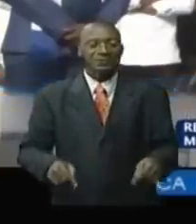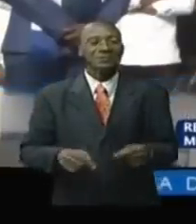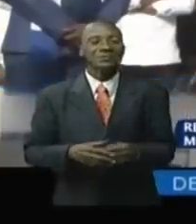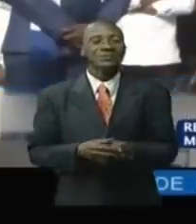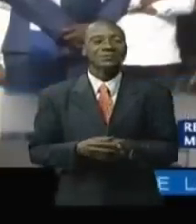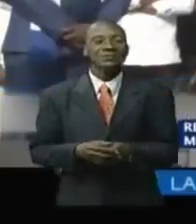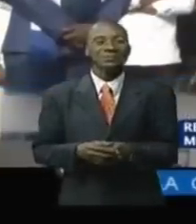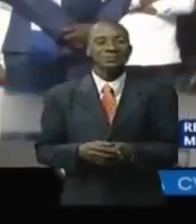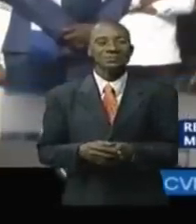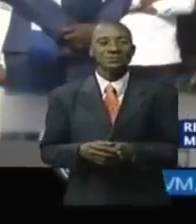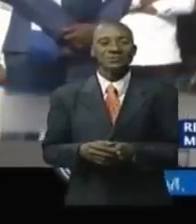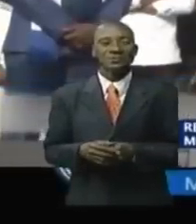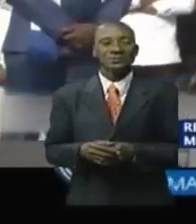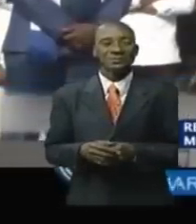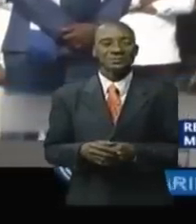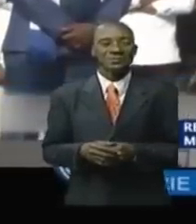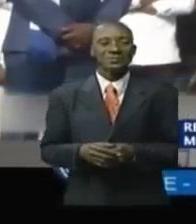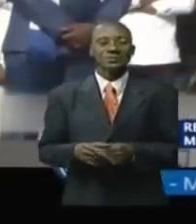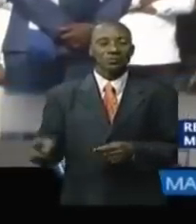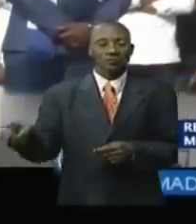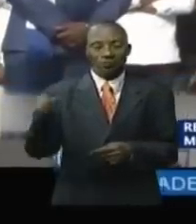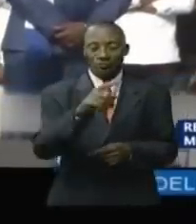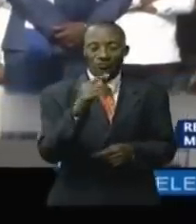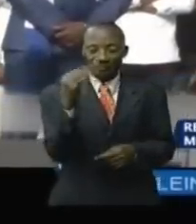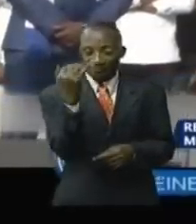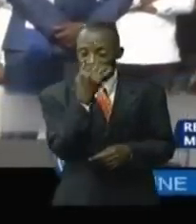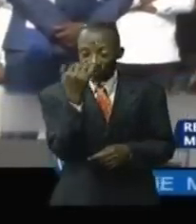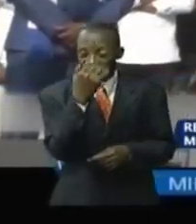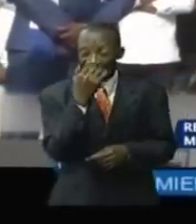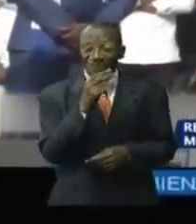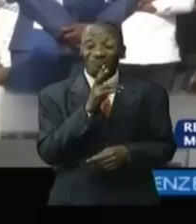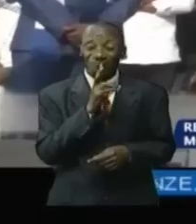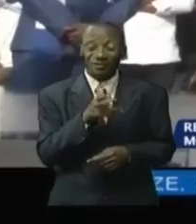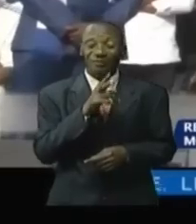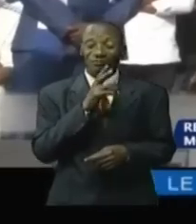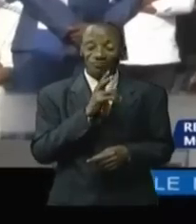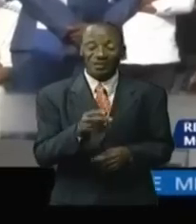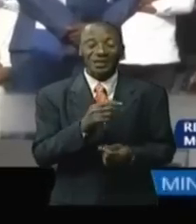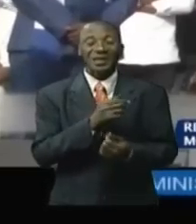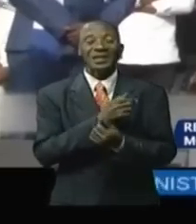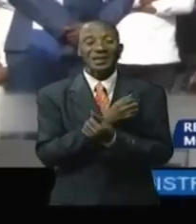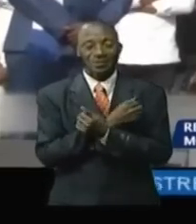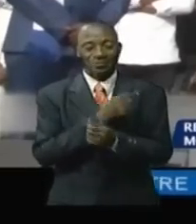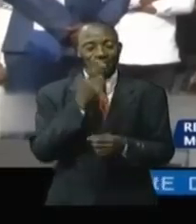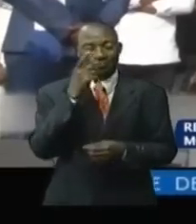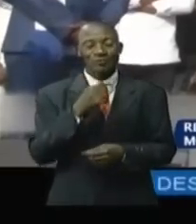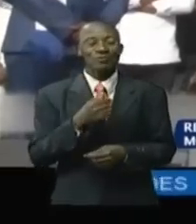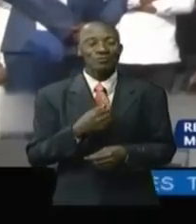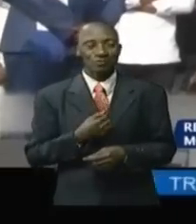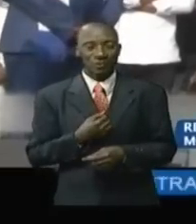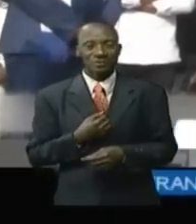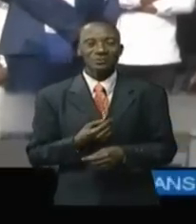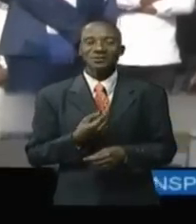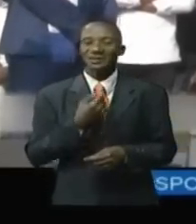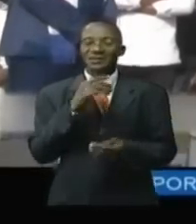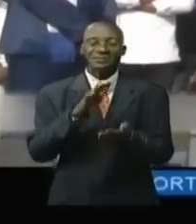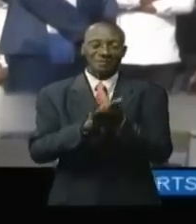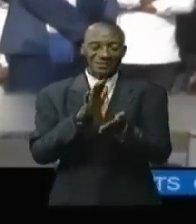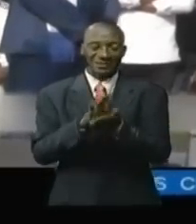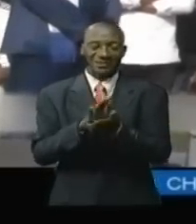Boyembi et Longo, vous l'acquissez vraiment, vraiment, Bolingo. Et la Sengi Bélo, merci mille fois.